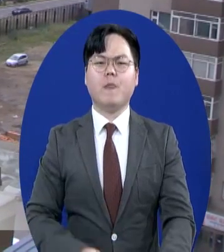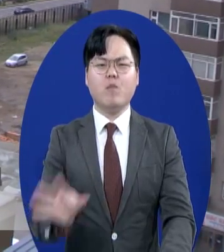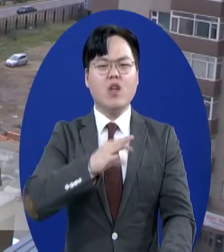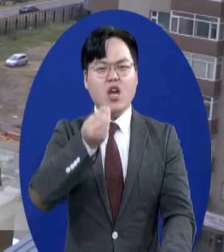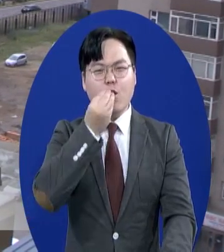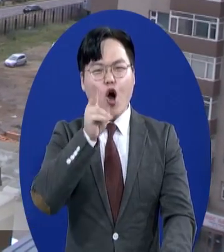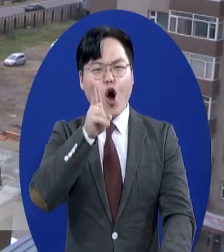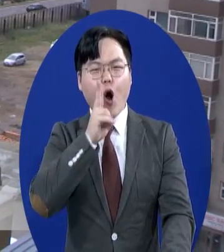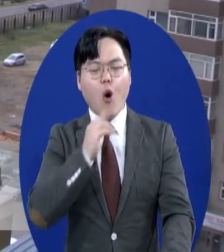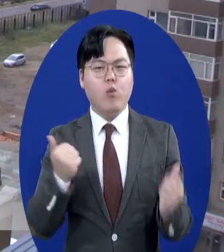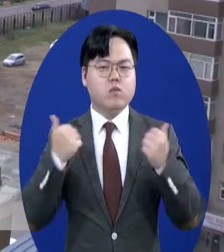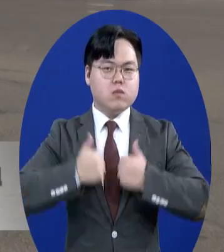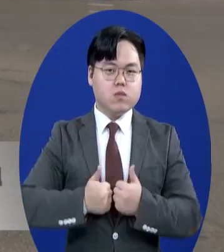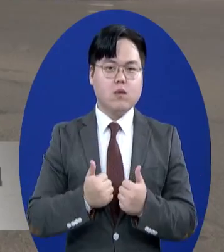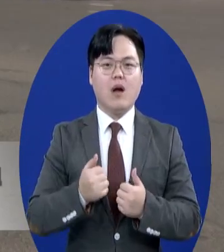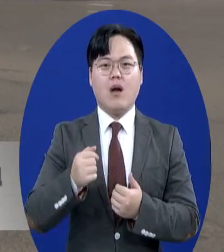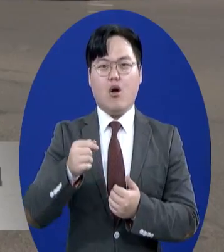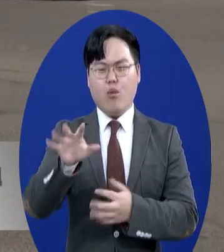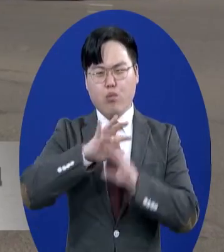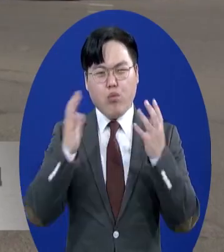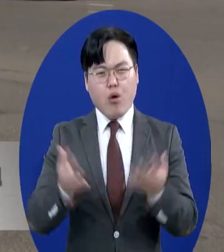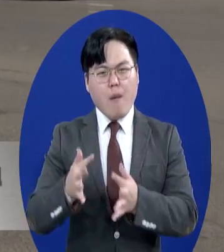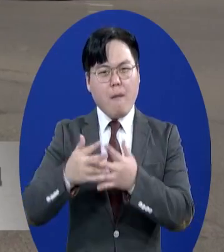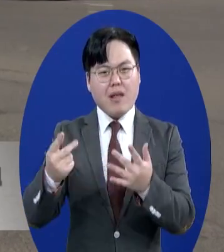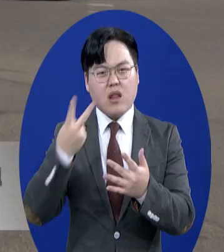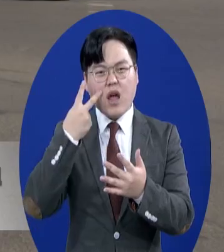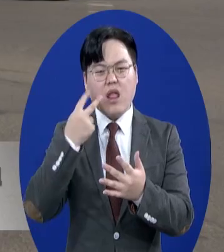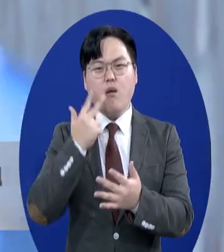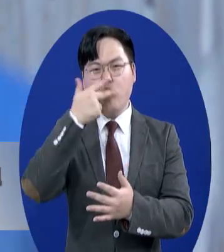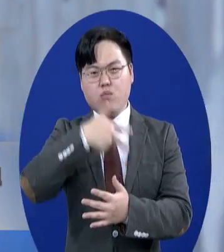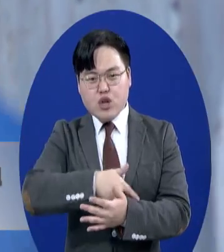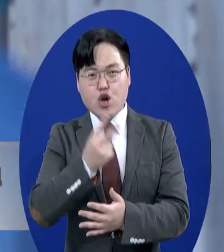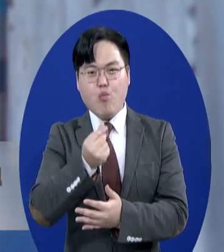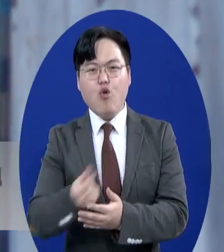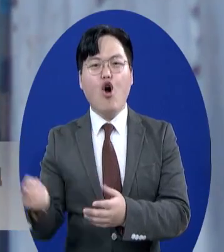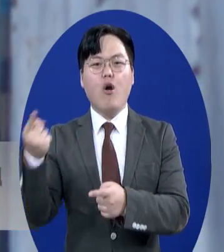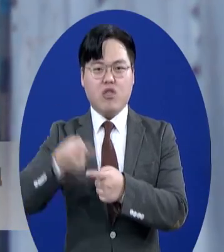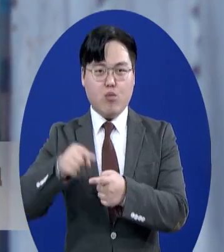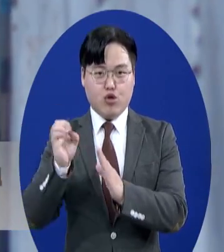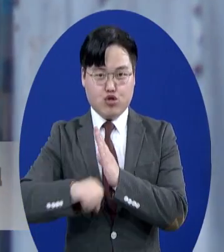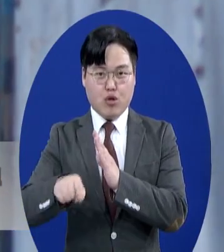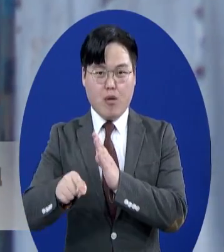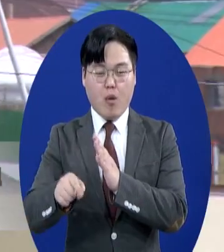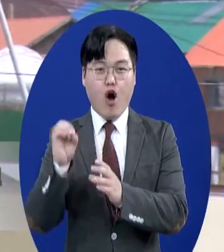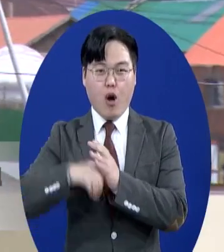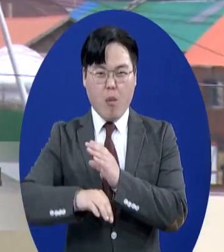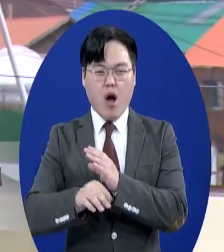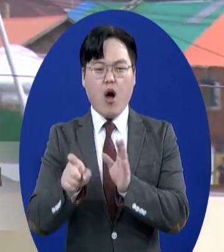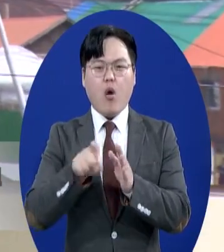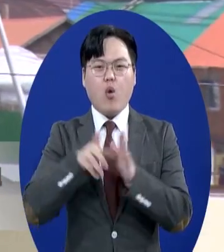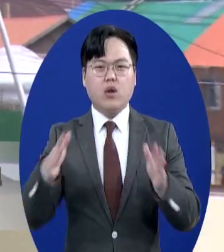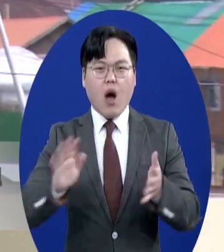байгаа хоол хүнс, өмсөж байгаа хувцас гээд гар дээр ирж байгаа бүхний өртөгт шатхууны үнийн өсөлт шингэдэг учраас богино хугацааны энэ өсөлт иргэдэд гинтийн дарамт